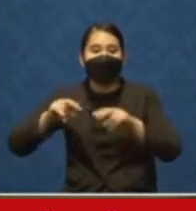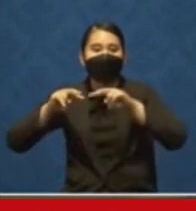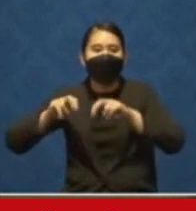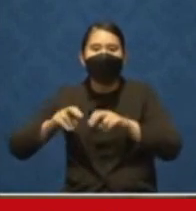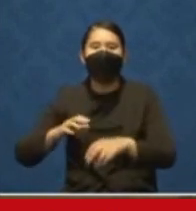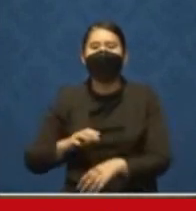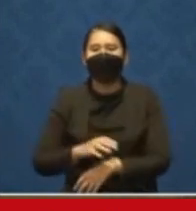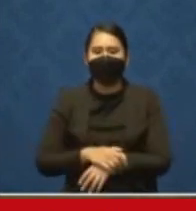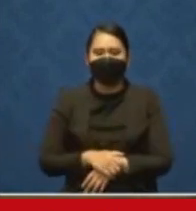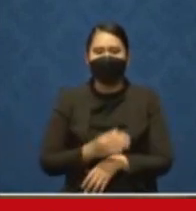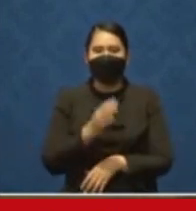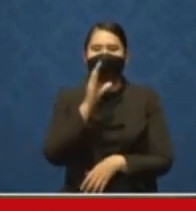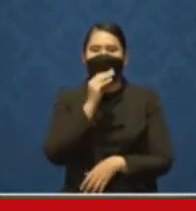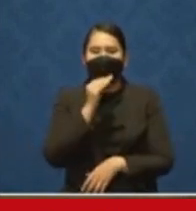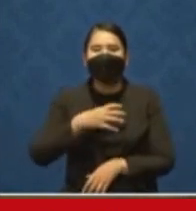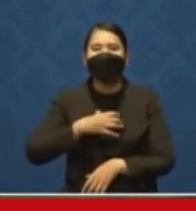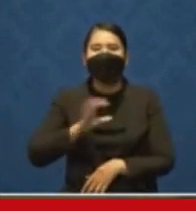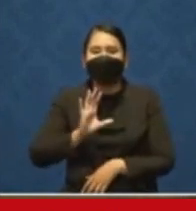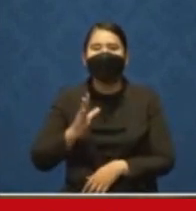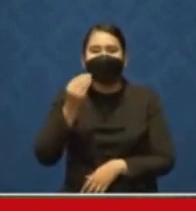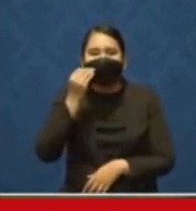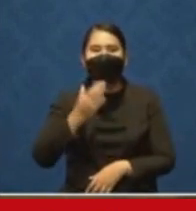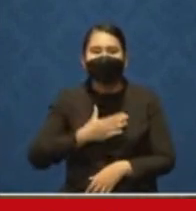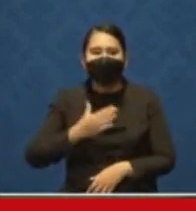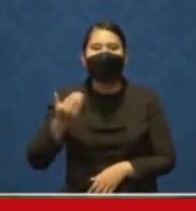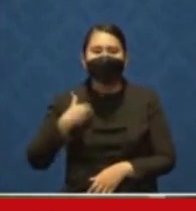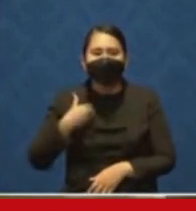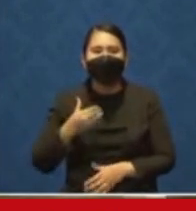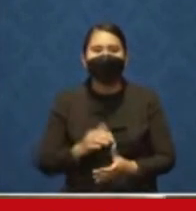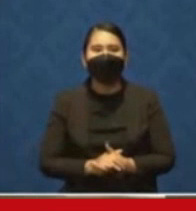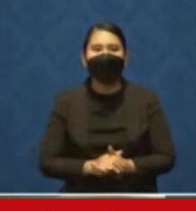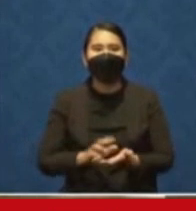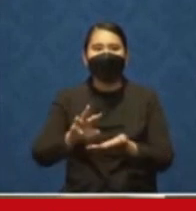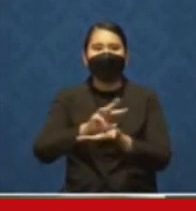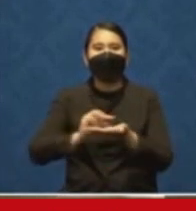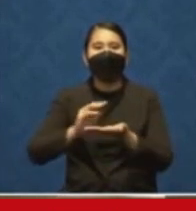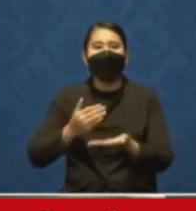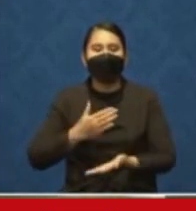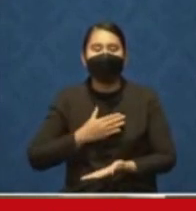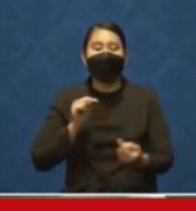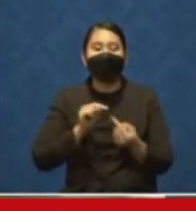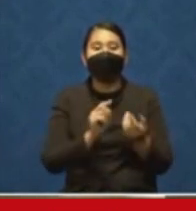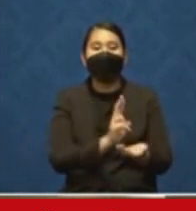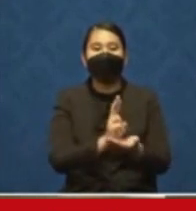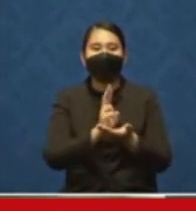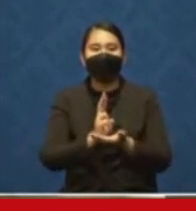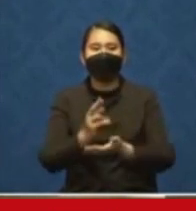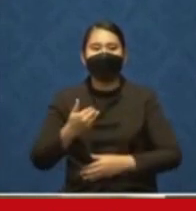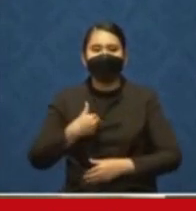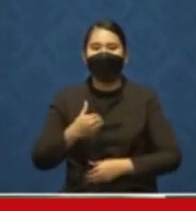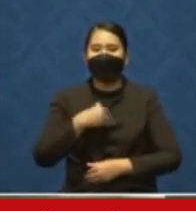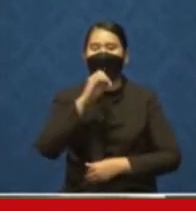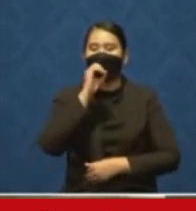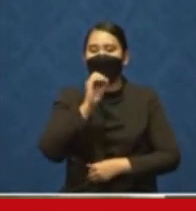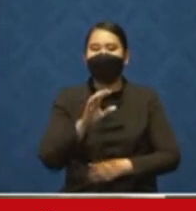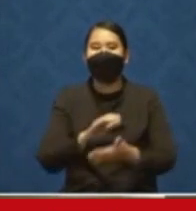นี่ไปทำกันบางมหาวิทยาลัยพะเยาวิจัยใหญ่พูดเลยที่พูดมาอยู่ในบ้าน